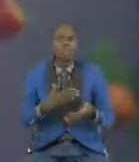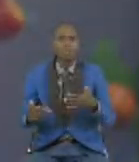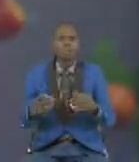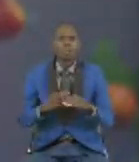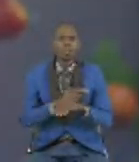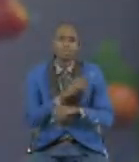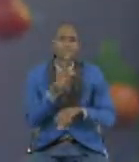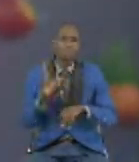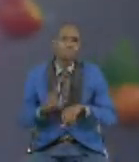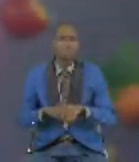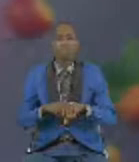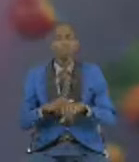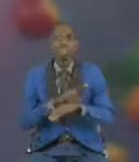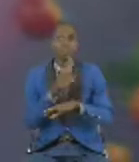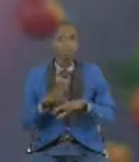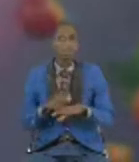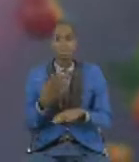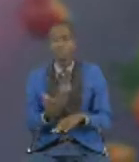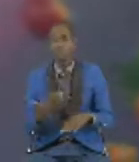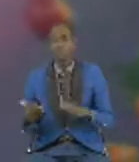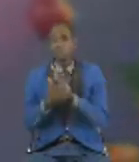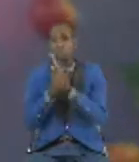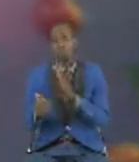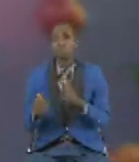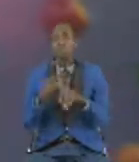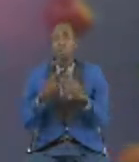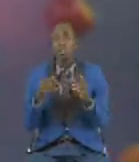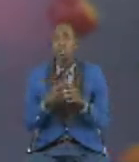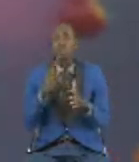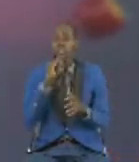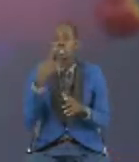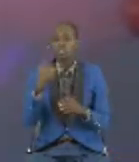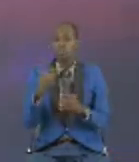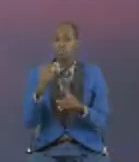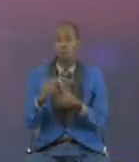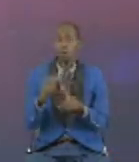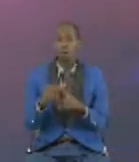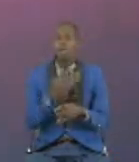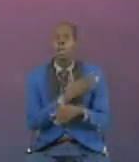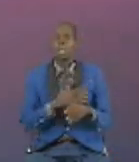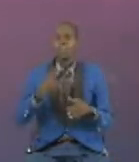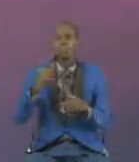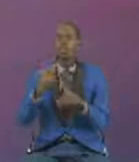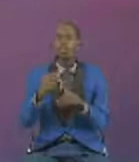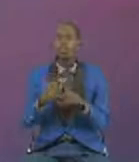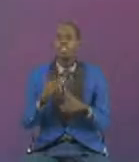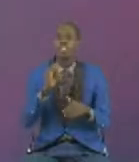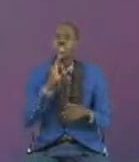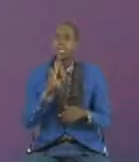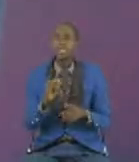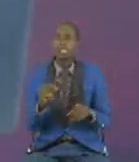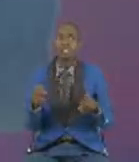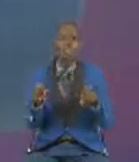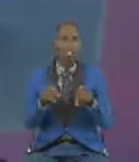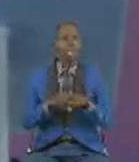leur habileté naturelle, c'était la parole. Et quiconque, et la parole est encore là aujourd'hui, et la parole est aussi puissante et